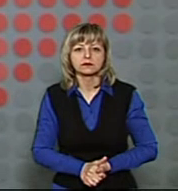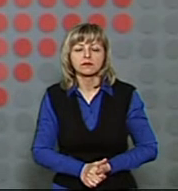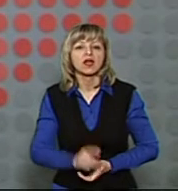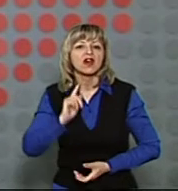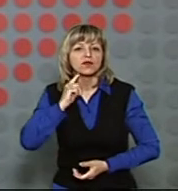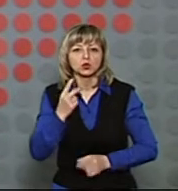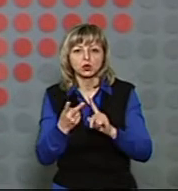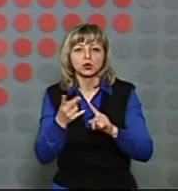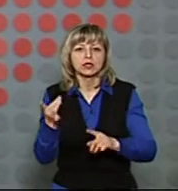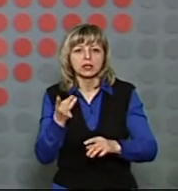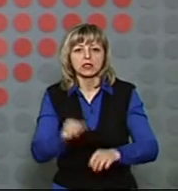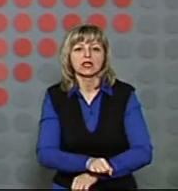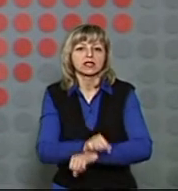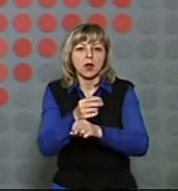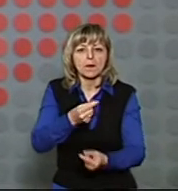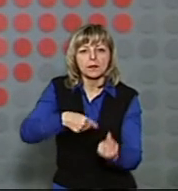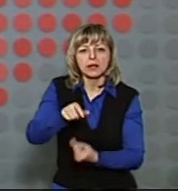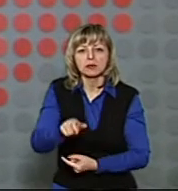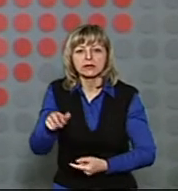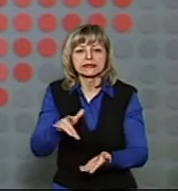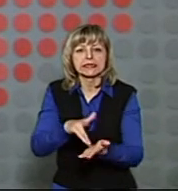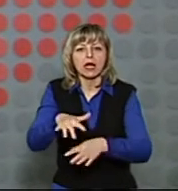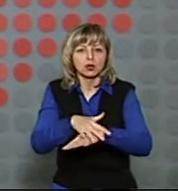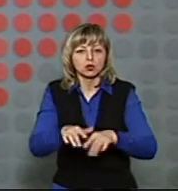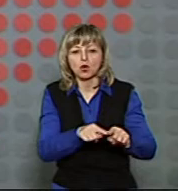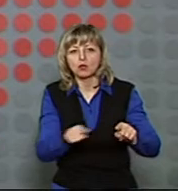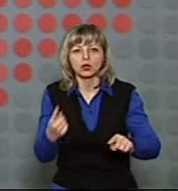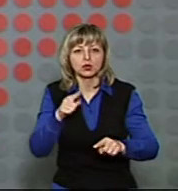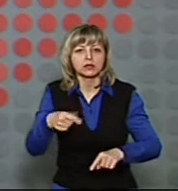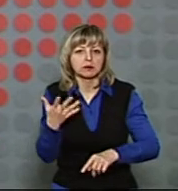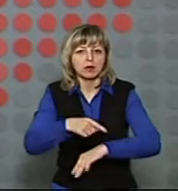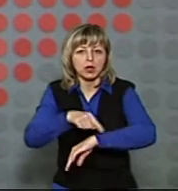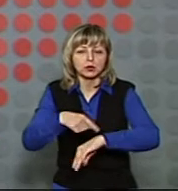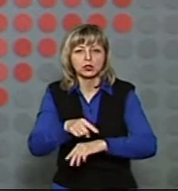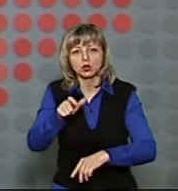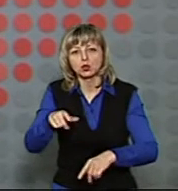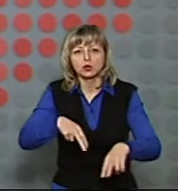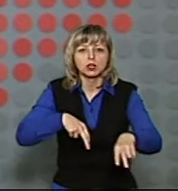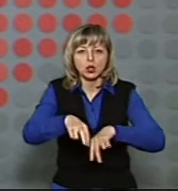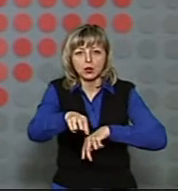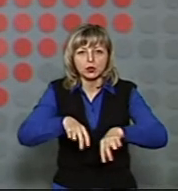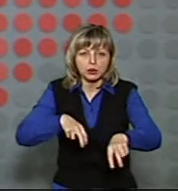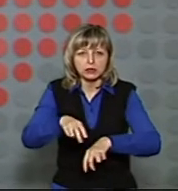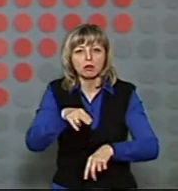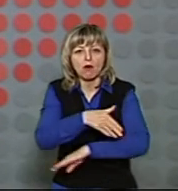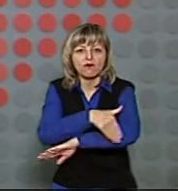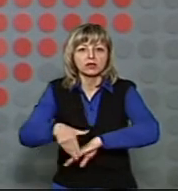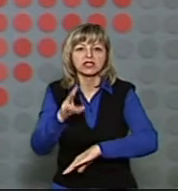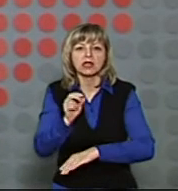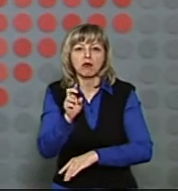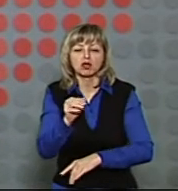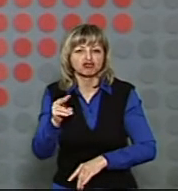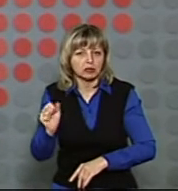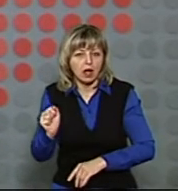У Луцьку вдруге страйкували підприємці з центрального ринку. Протягом півтори години люди безперервно ходили пішохідним переходом по вулиці